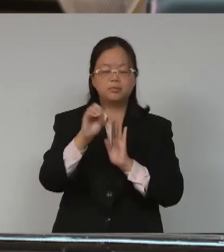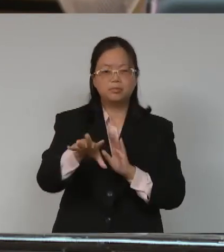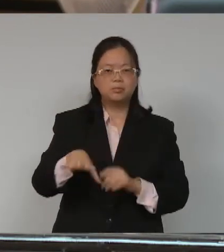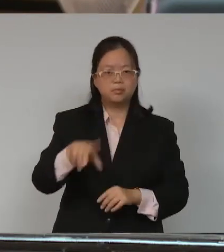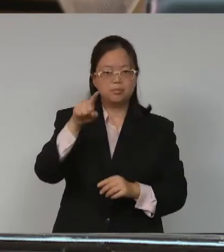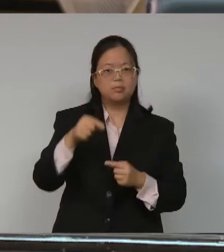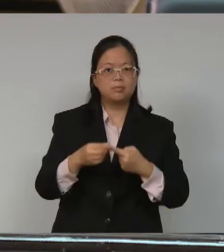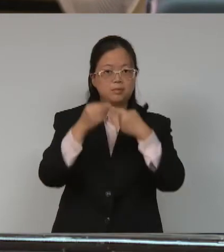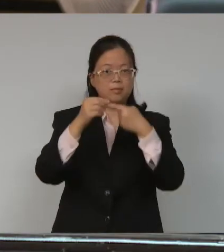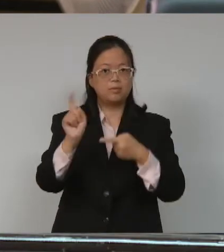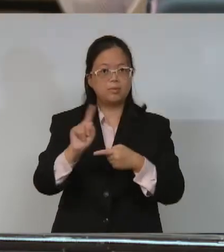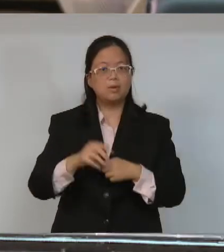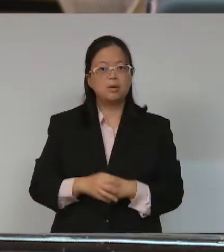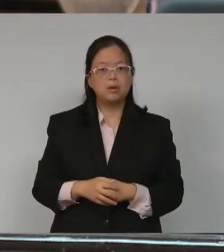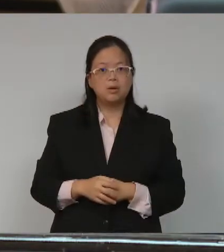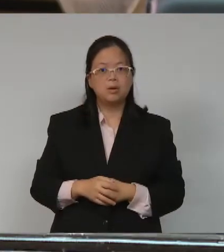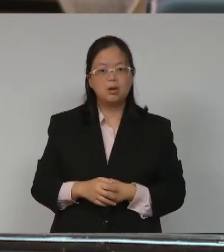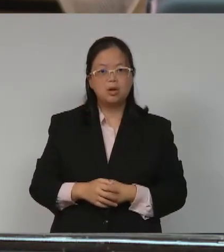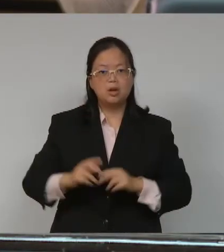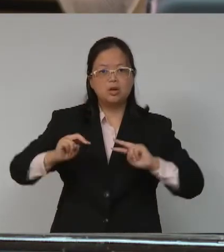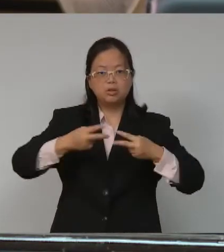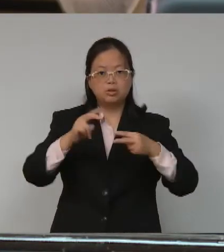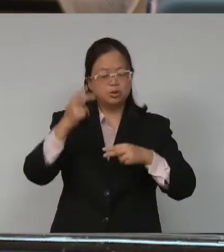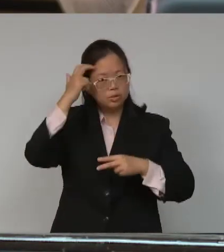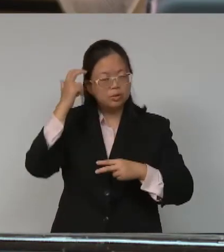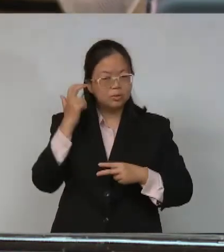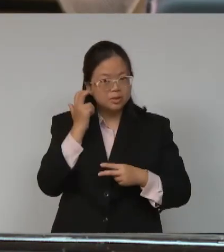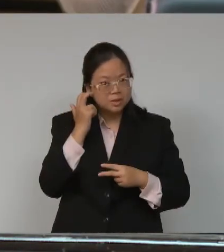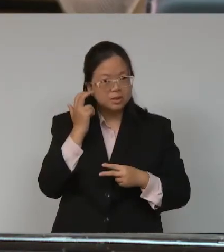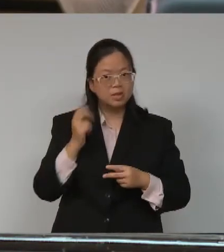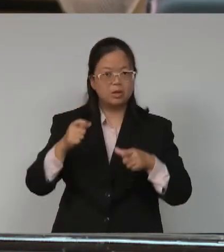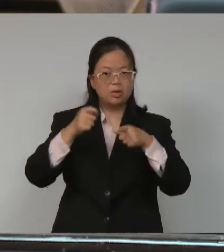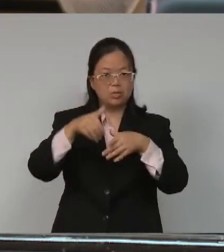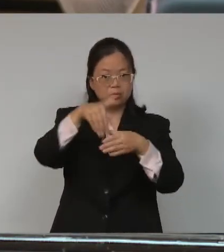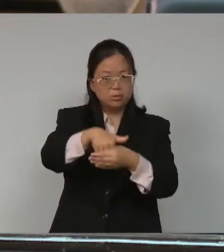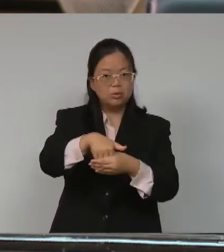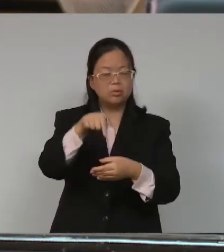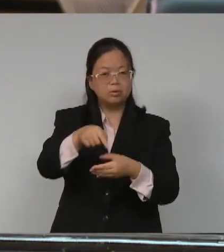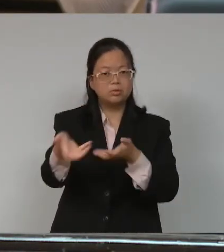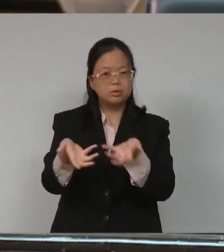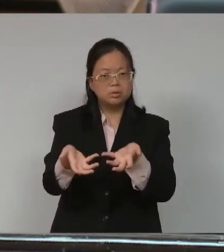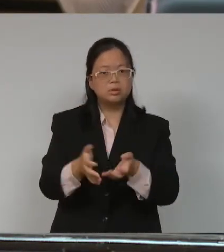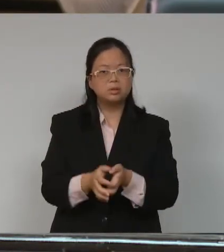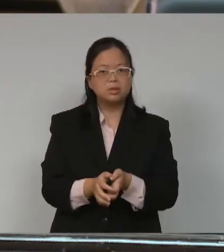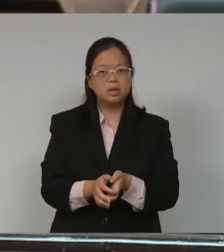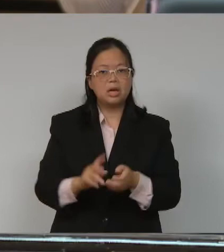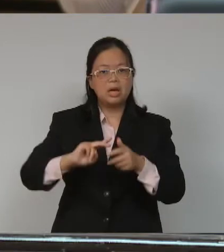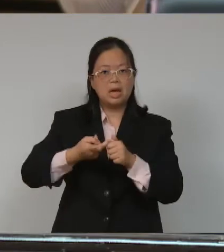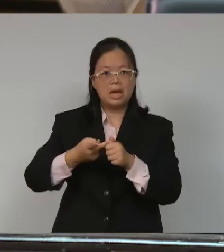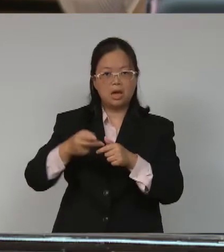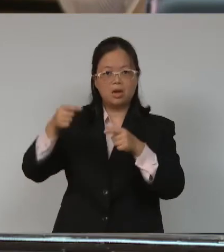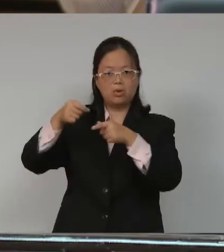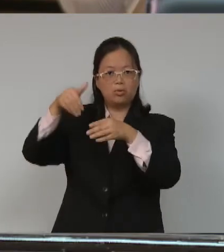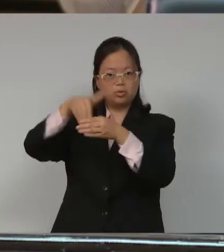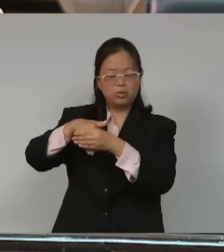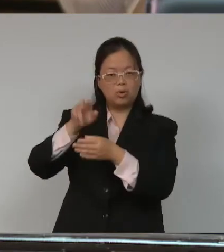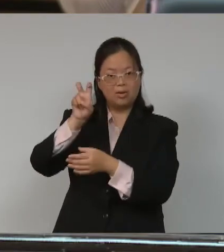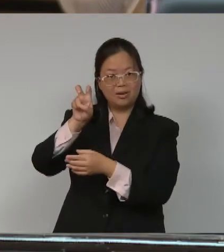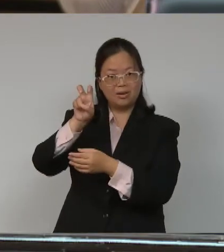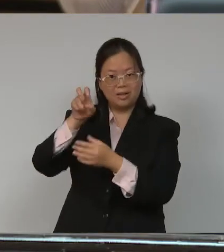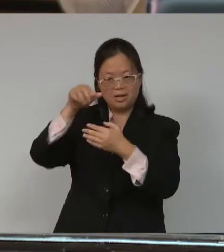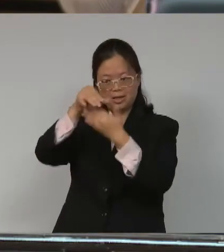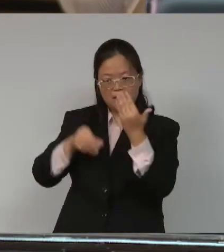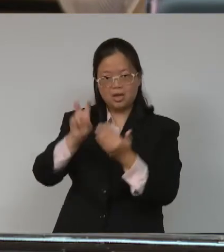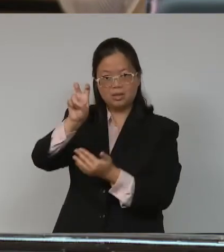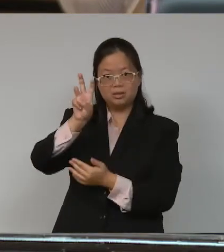我们的修宪公投到底是不是用23条第一项呢？虽然刚才苏